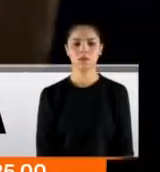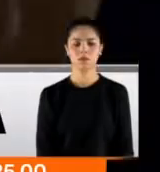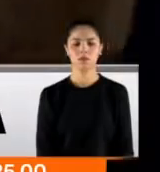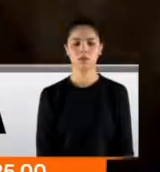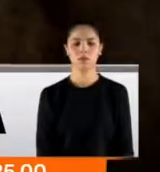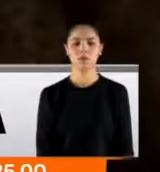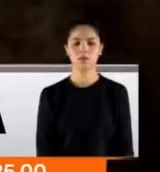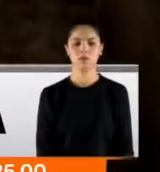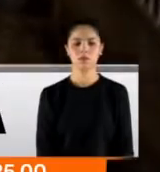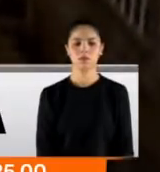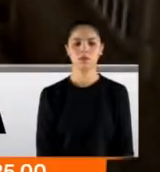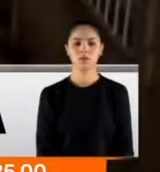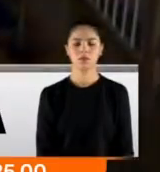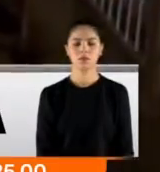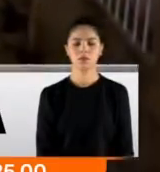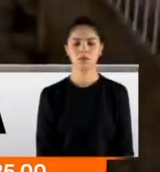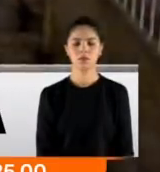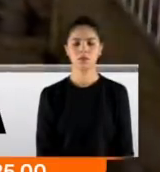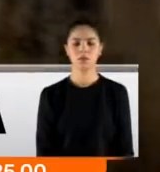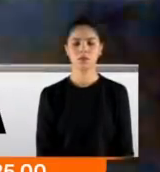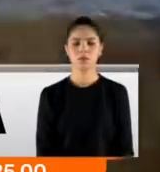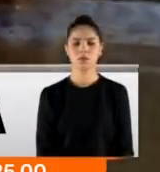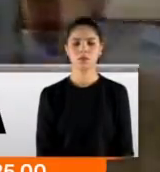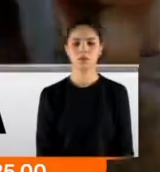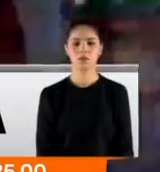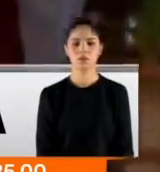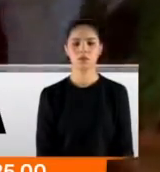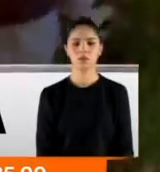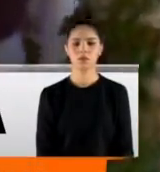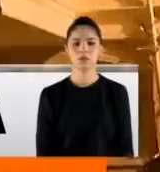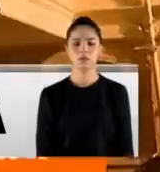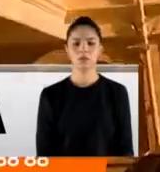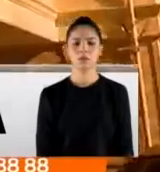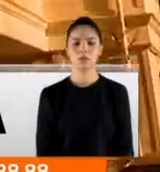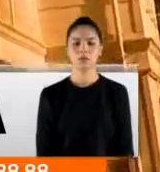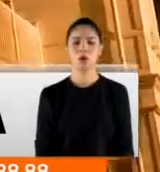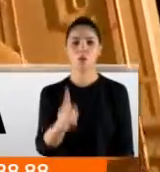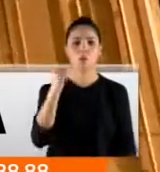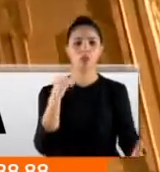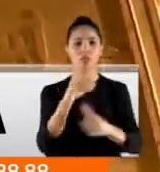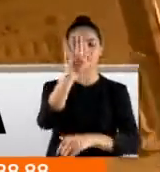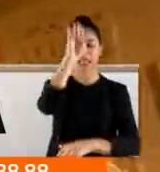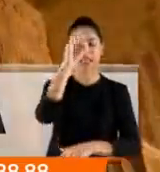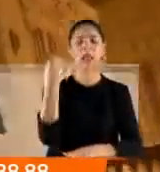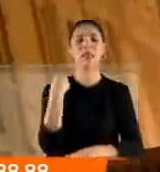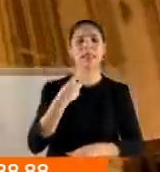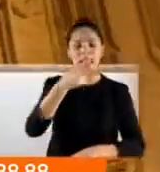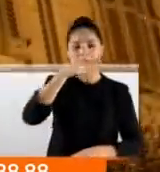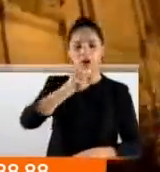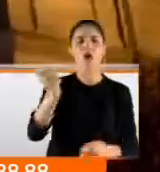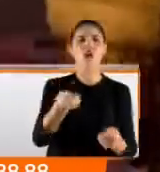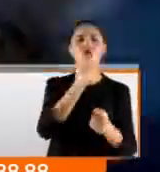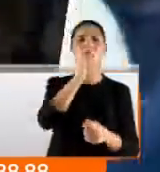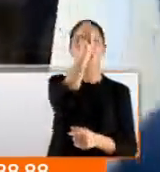İyi geceler. Yasak olan bir partide bulundunuz. Bir şeyler söyleyecek misiniz? Bu kez İstanbul Yeniköy'de bir iş adamına